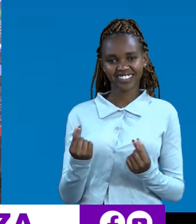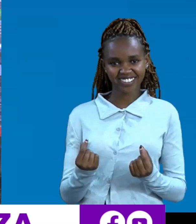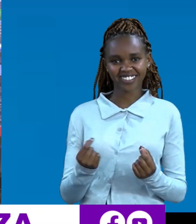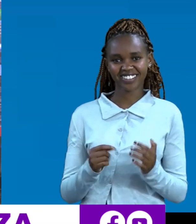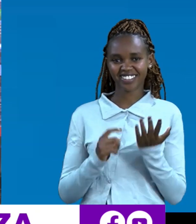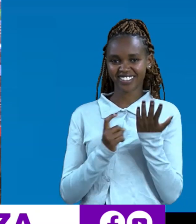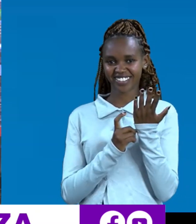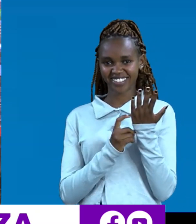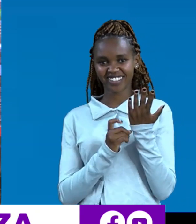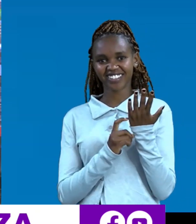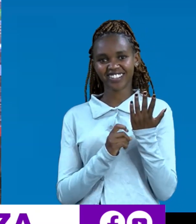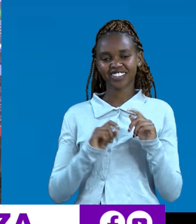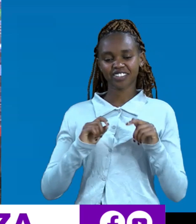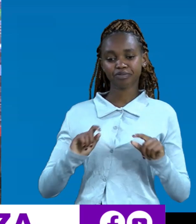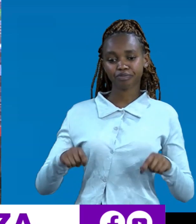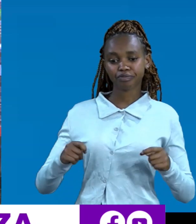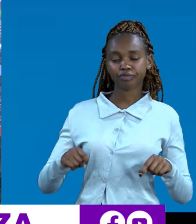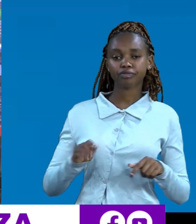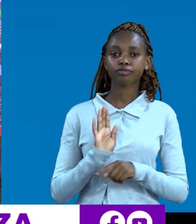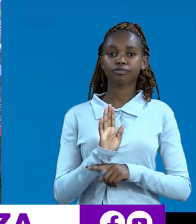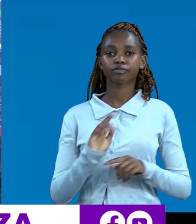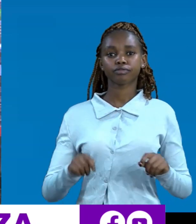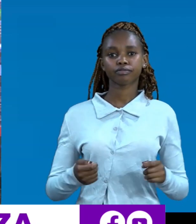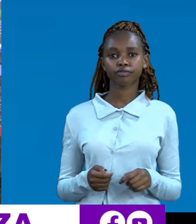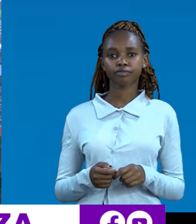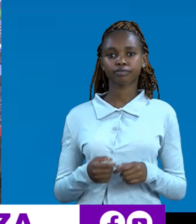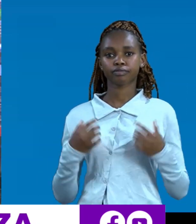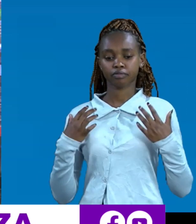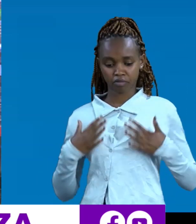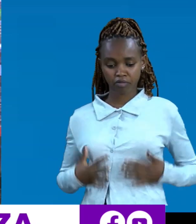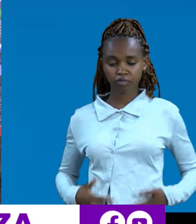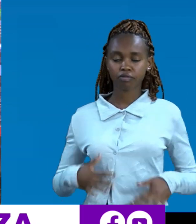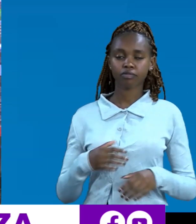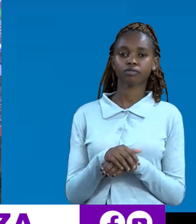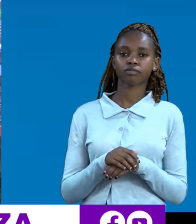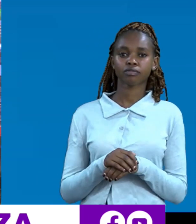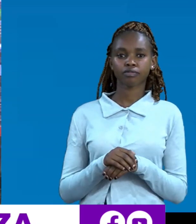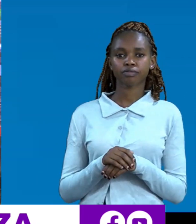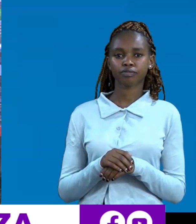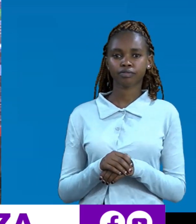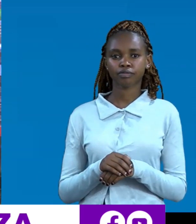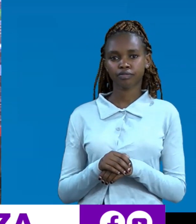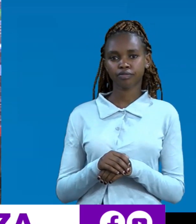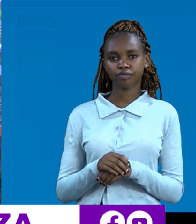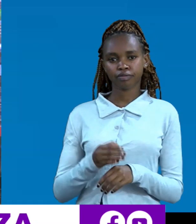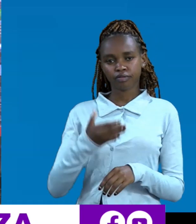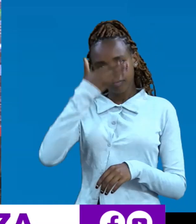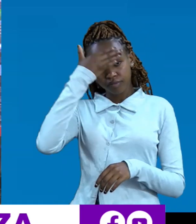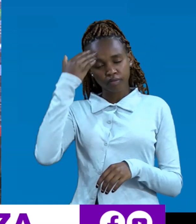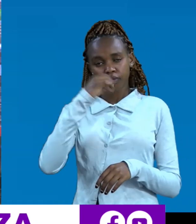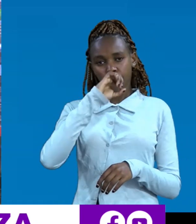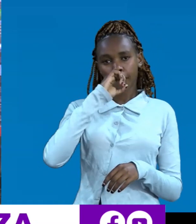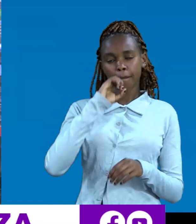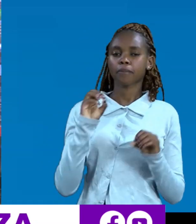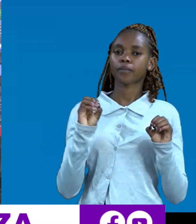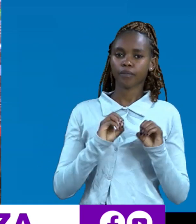Kiswahili. Vatu vya tuzako za skuti. Chomoka. Track suti yako safi. Uh-huh. Usisahau maji pia. Usisahau, kwa hydrate muhimu. Ndiyo hiyo,